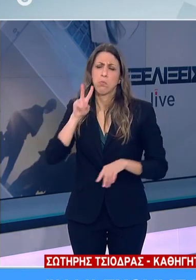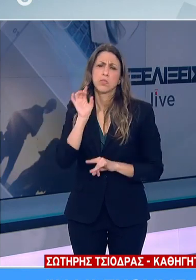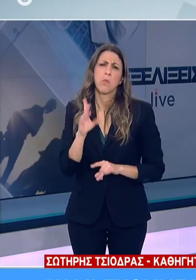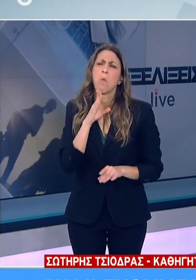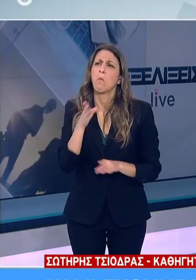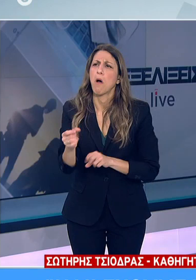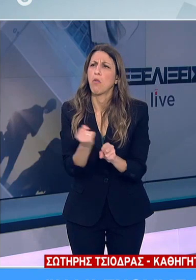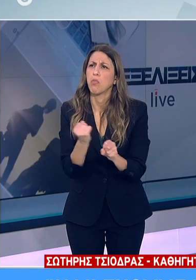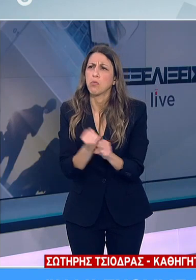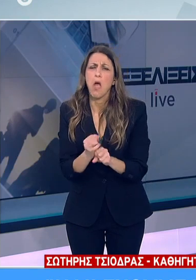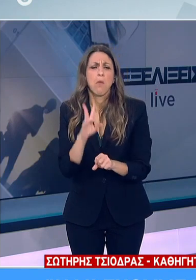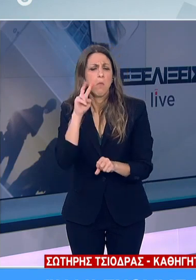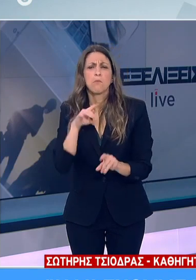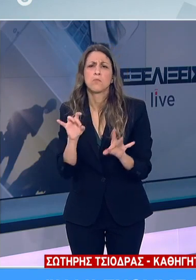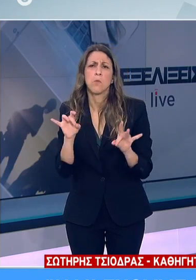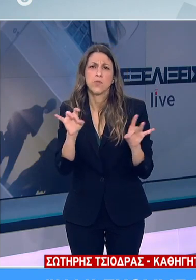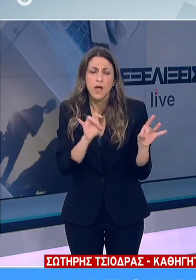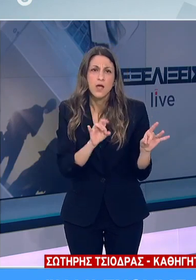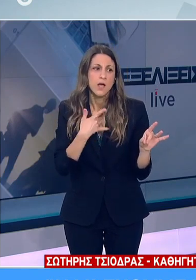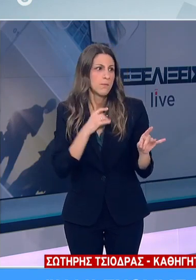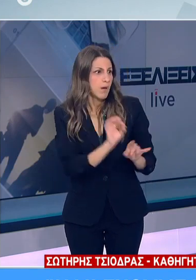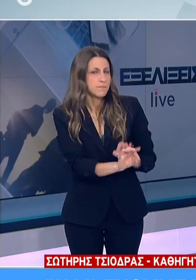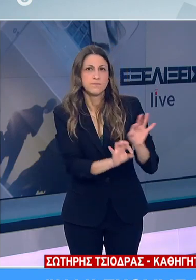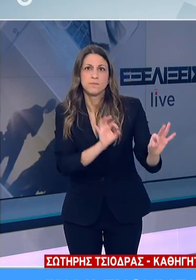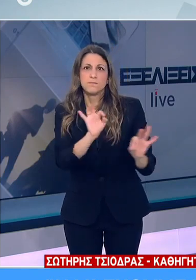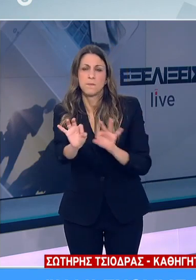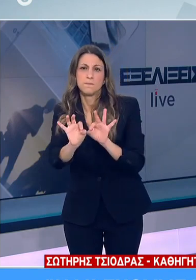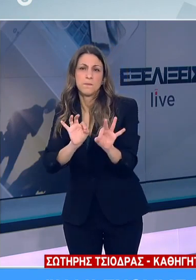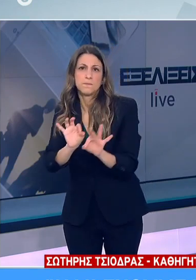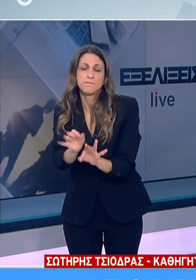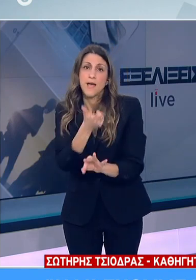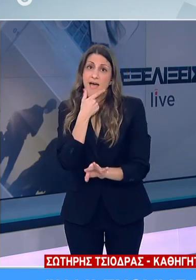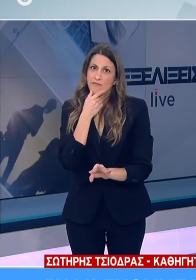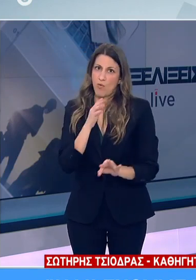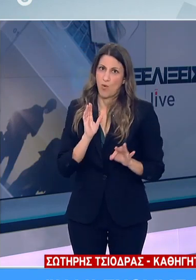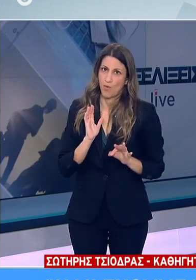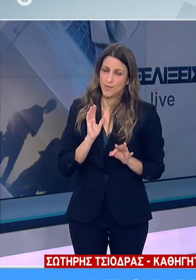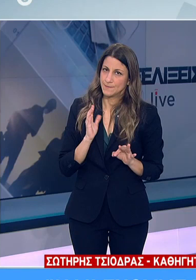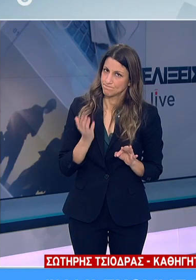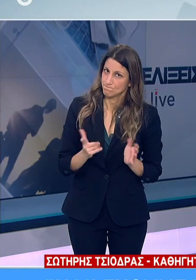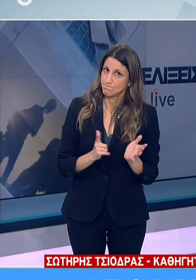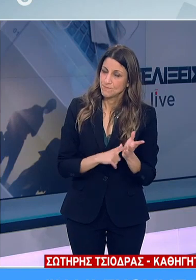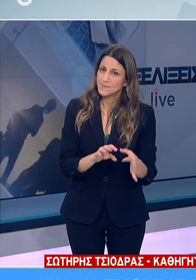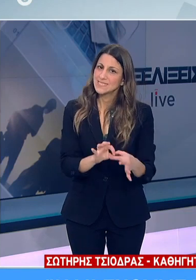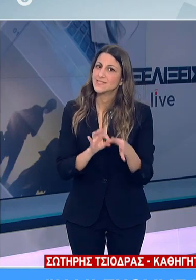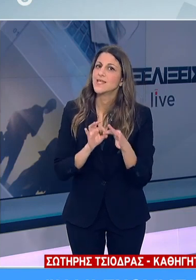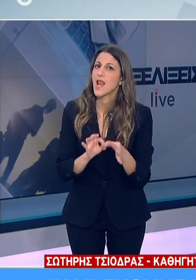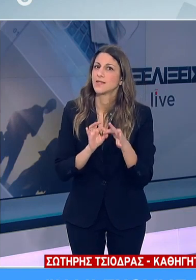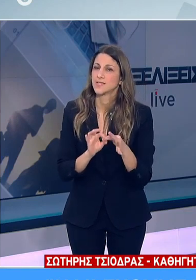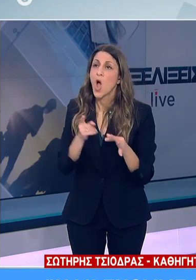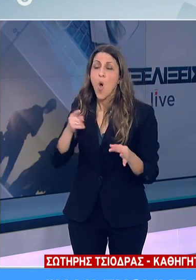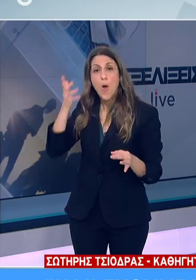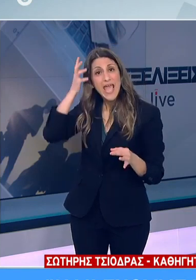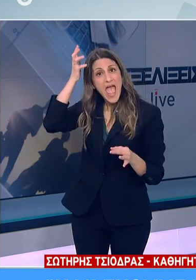παρέβλεψε ως μη όφιλε, να το πω αυτό, και θα μπορεί να υπάρξουν ευκαιρίες διασποράς. Γι' αυτό θα είναι η συνεργασία των μαθηματικών, των